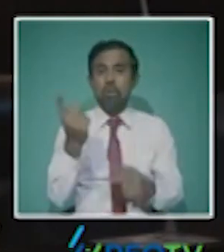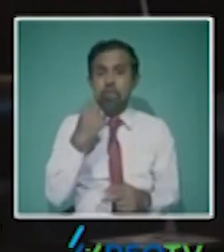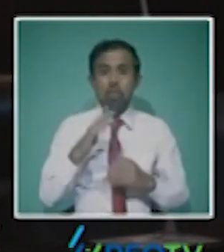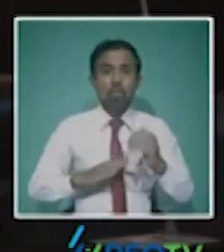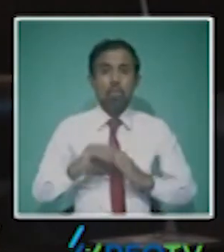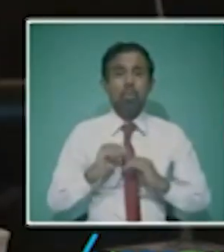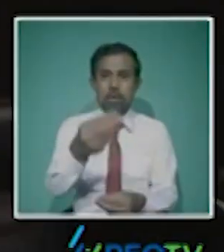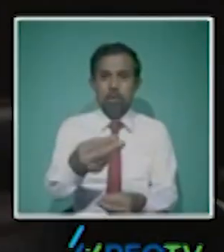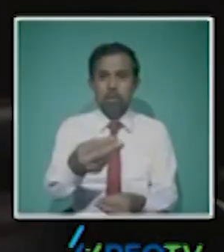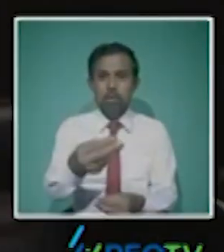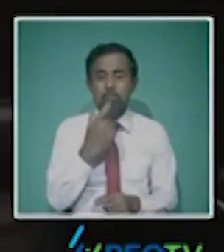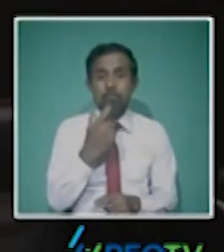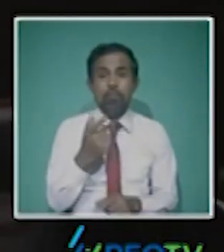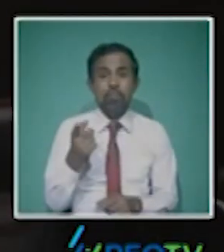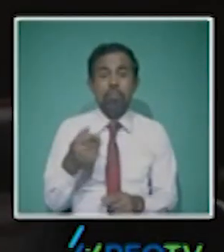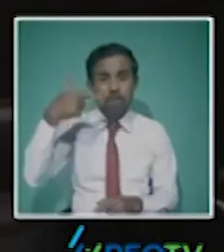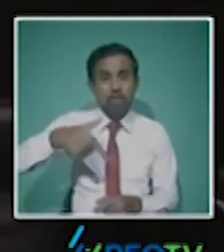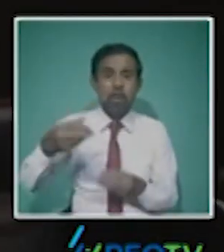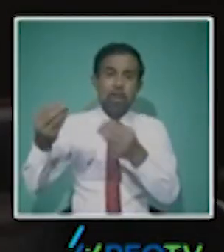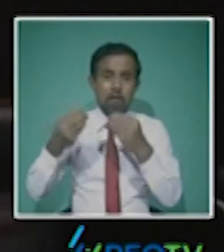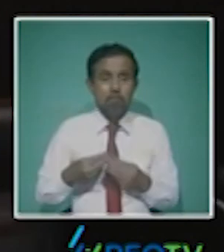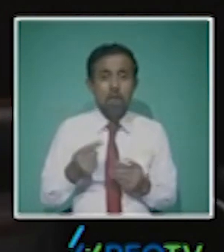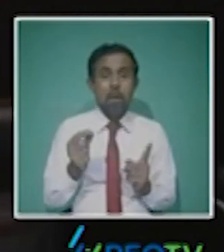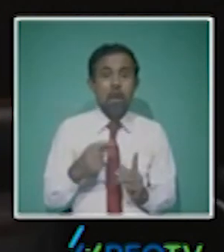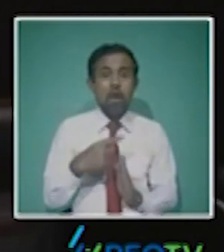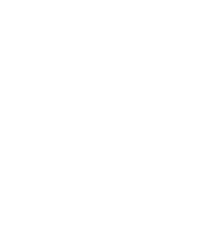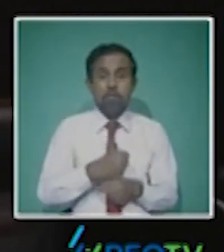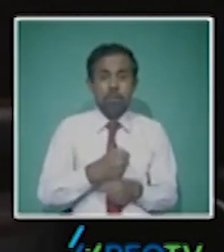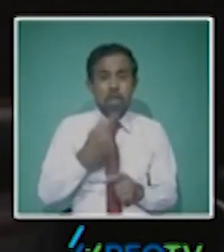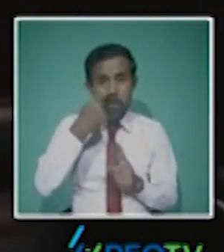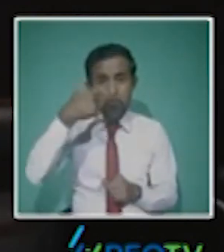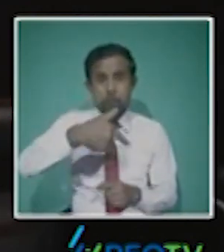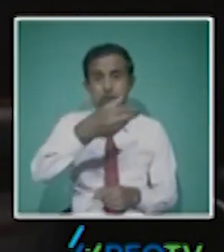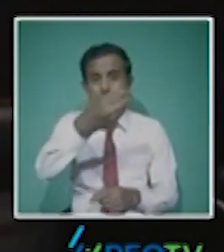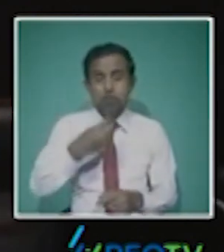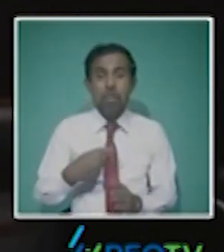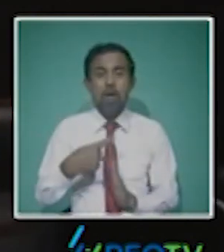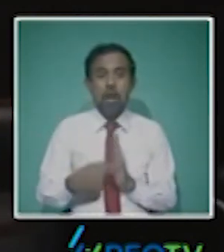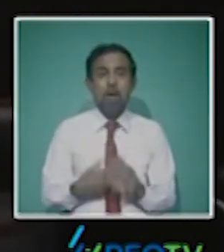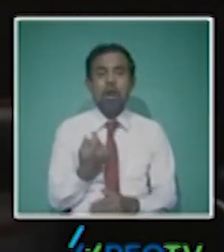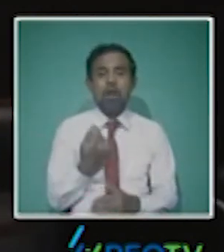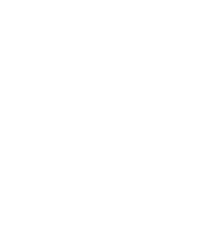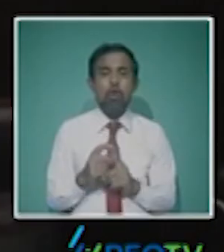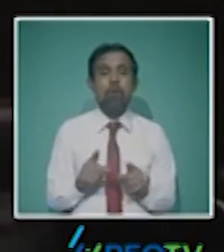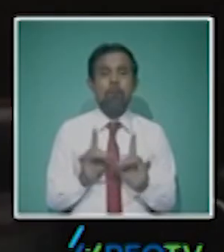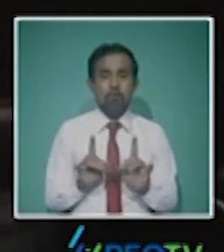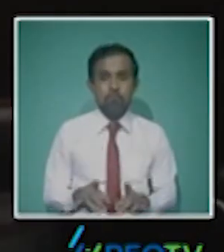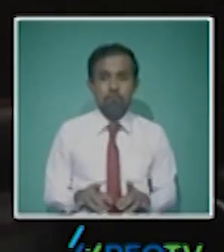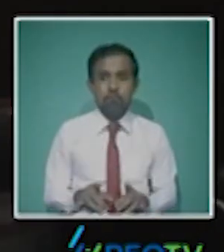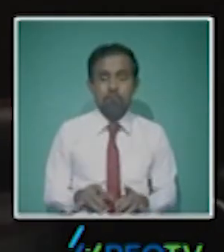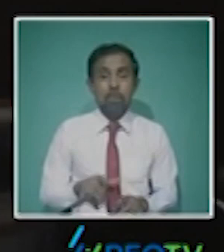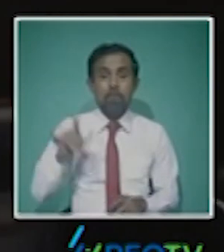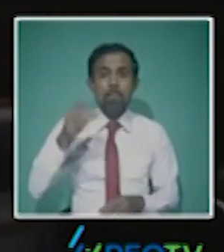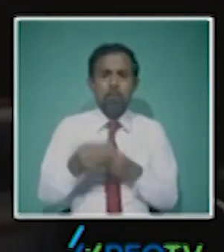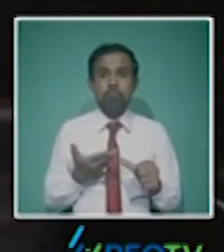වෘත්තීය සමිතිය වලට පින් සිද්ධ වෙන්නේ IOC එක බින්දම ගෙනාවත් පෙට්‍රෝලියම් එක ඉන්ධන ගෙනාවත් කාටත් යන්නේ ලංකාවේ මුල්‍ය වෙනඳ පොලේ තියෙන ඩොලර්. තව විදේශ